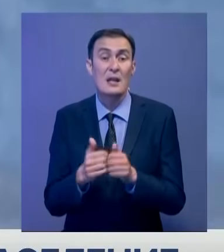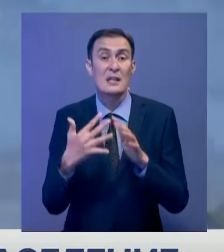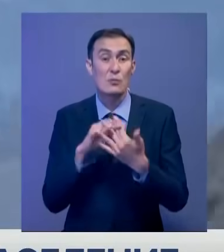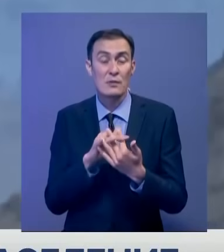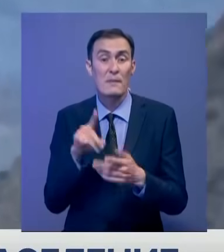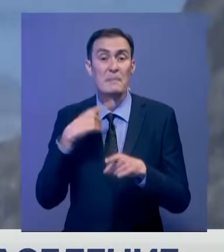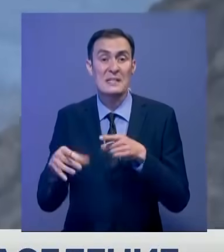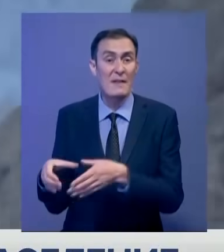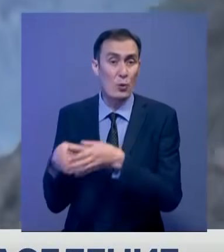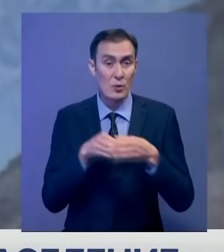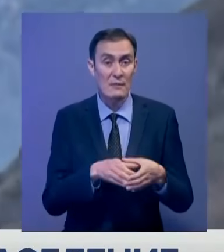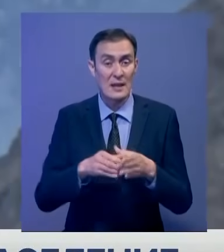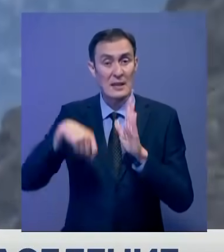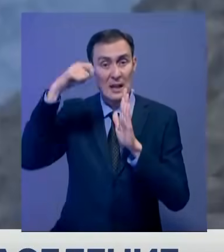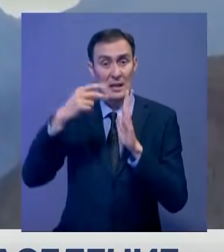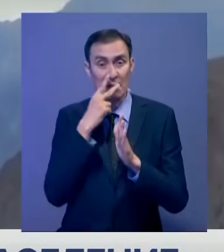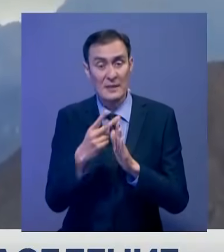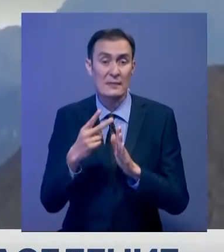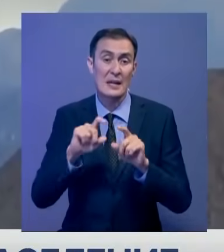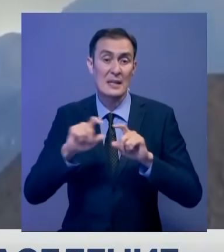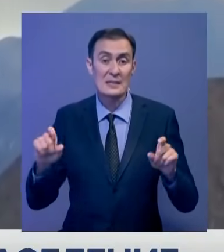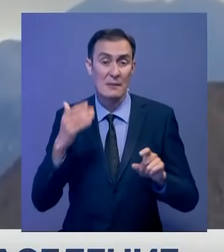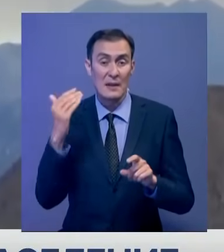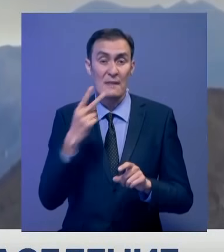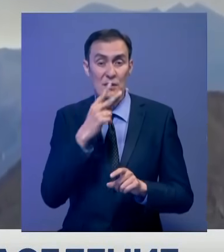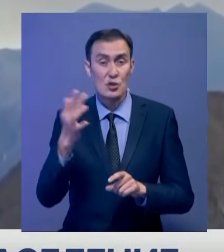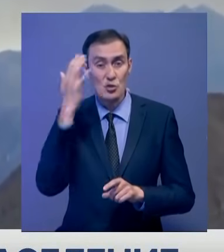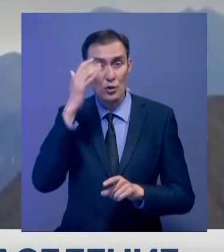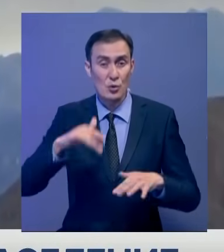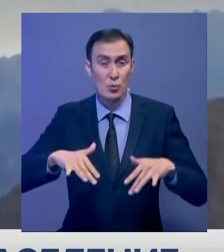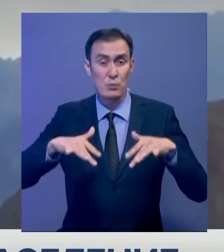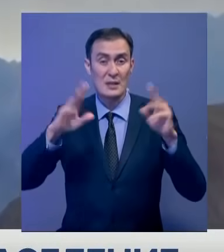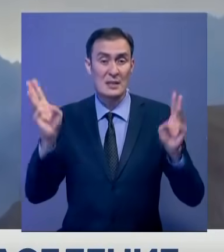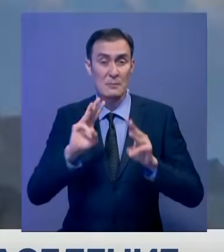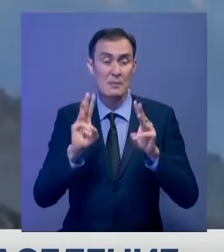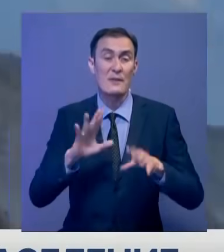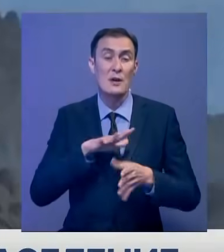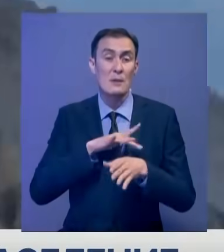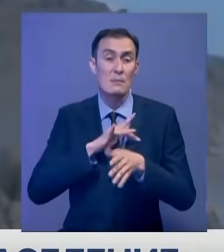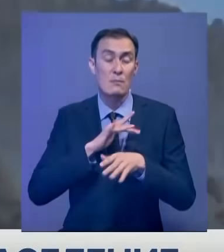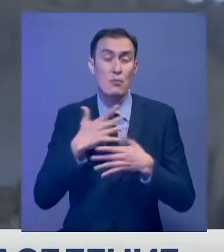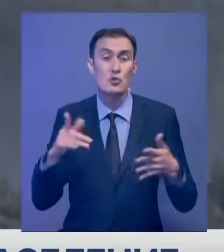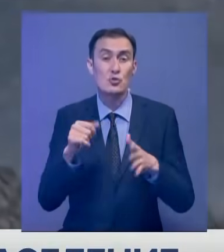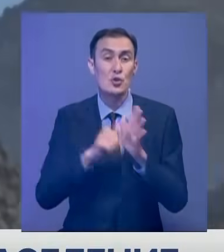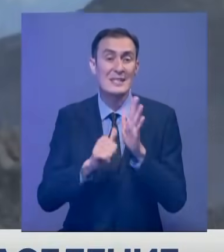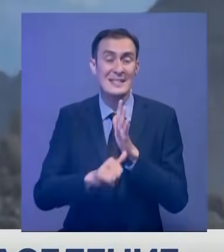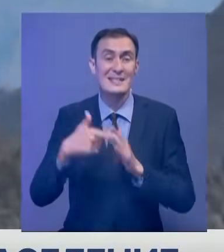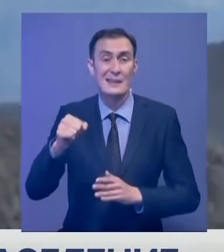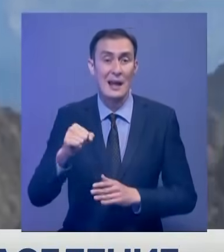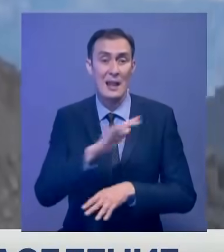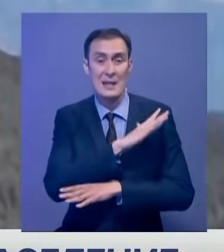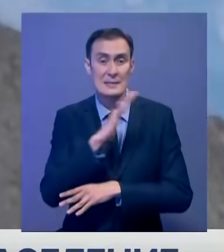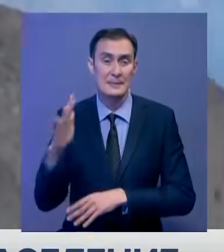населенных пунктов, эвакуировали. На кадрах, распространенных агентством Reuters, видны черные клубы дыма. Огонь охватил больше 160